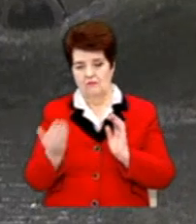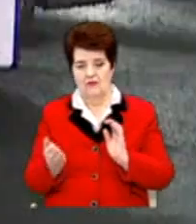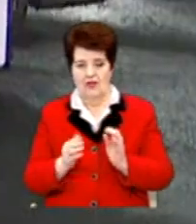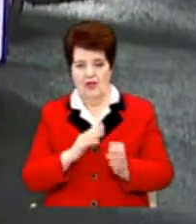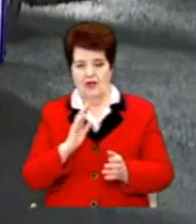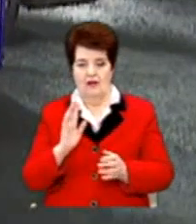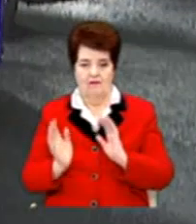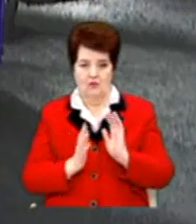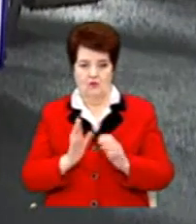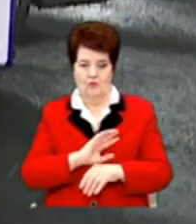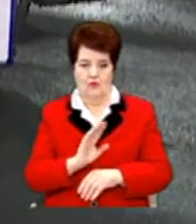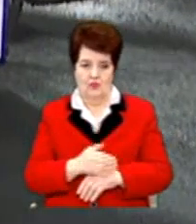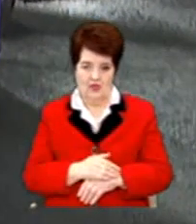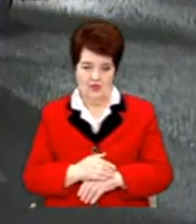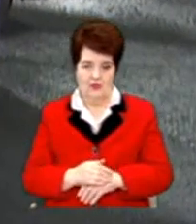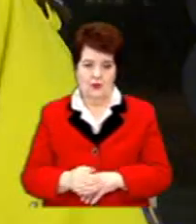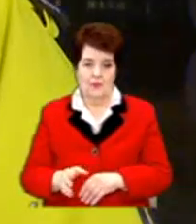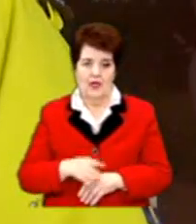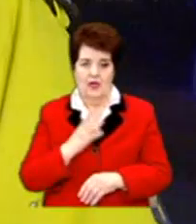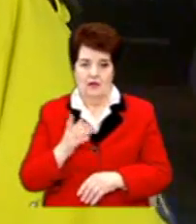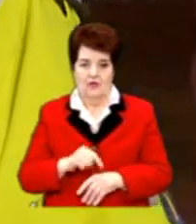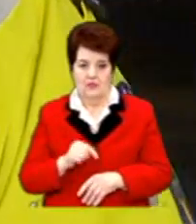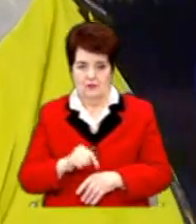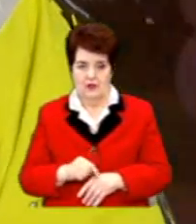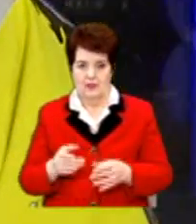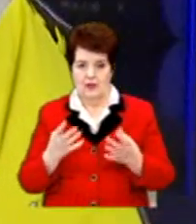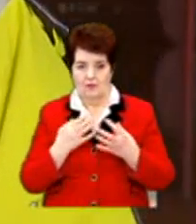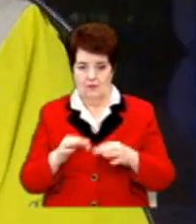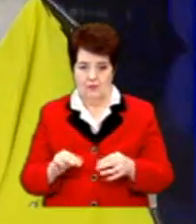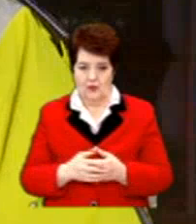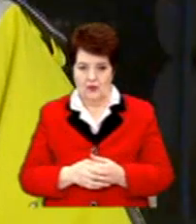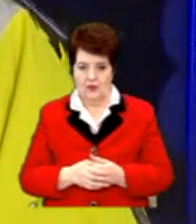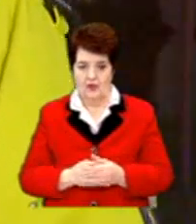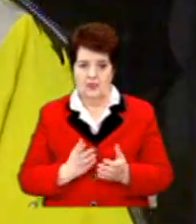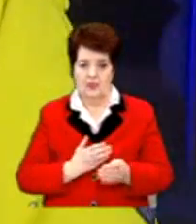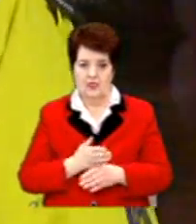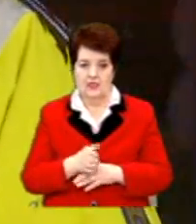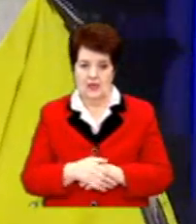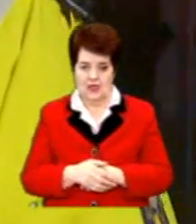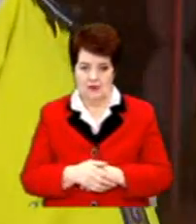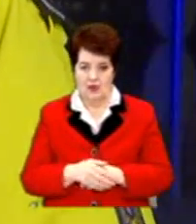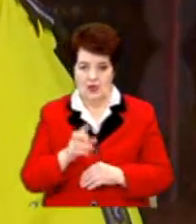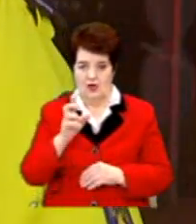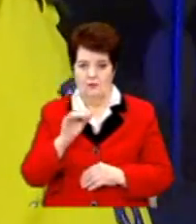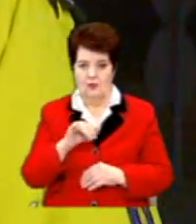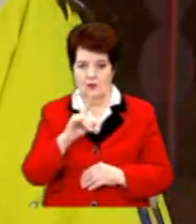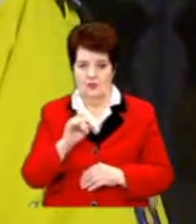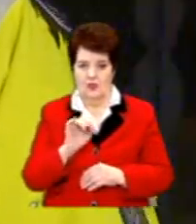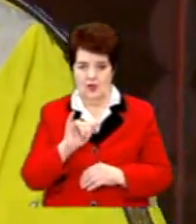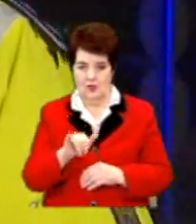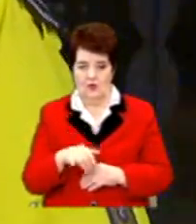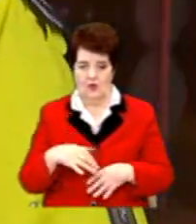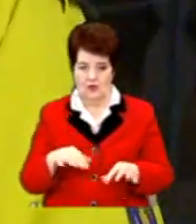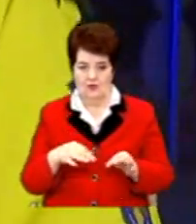drumurile naționale care tranzitează județul Buzău au fost închise. Am permis totuși intrarea în municipiul Buzău a